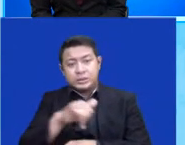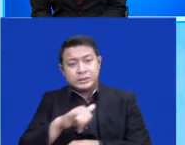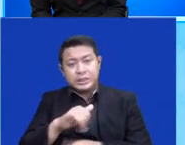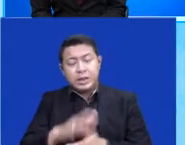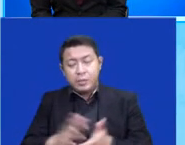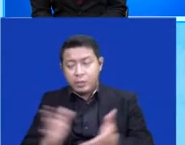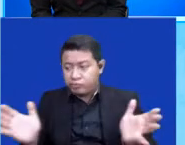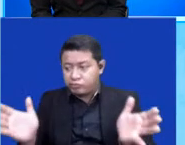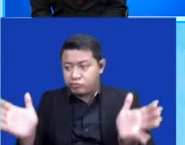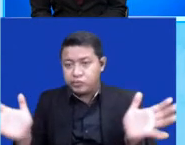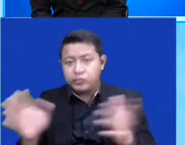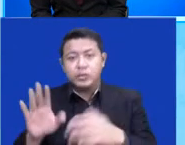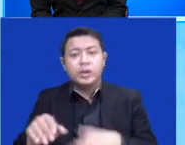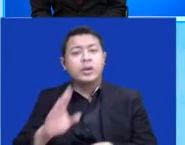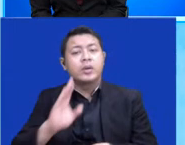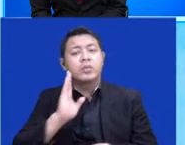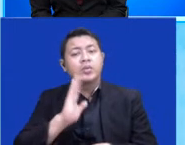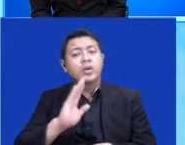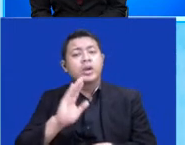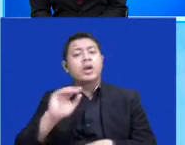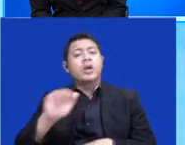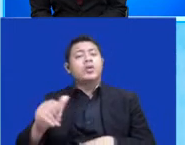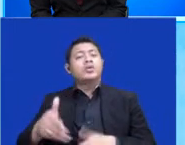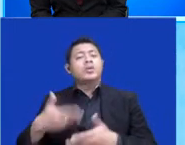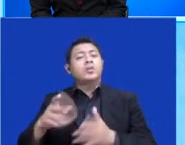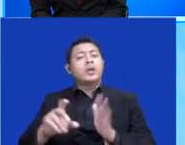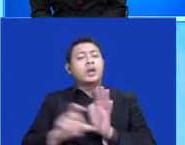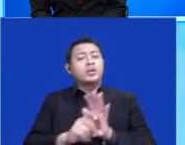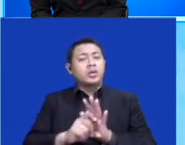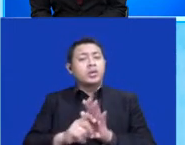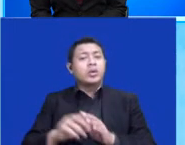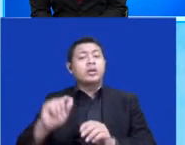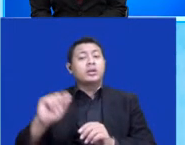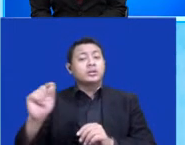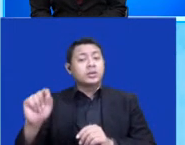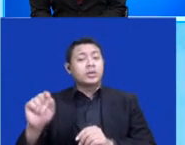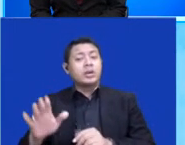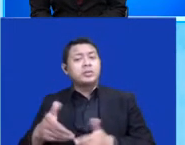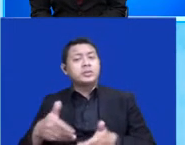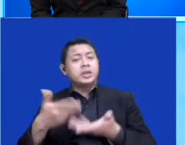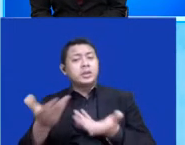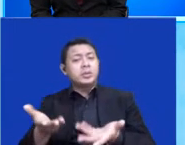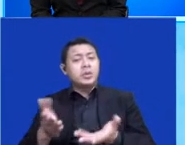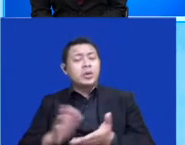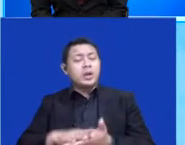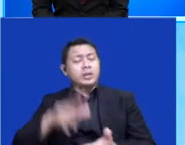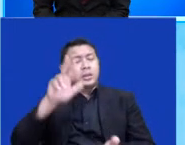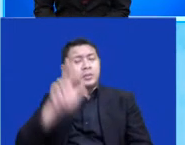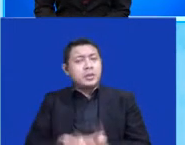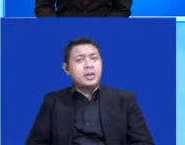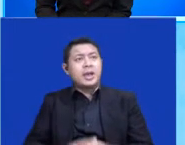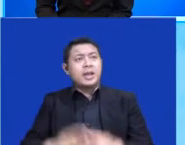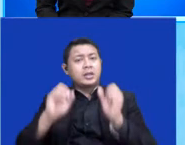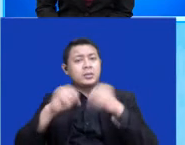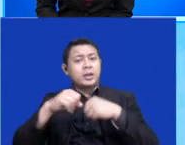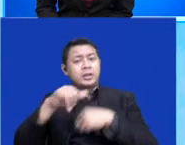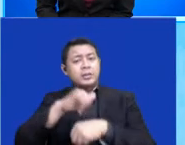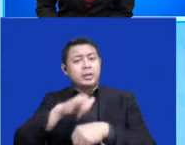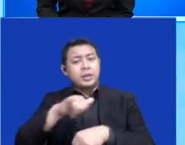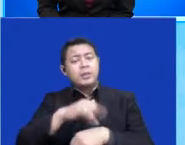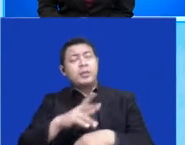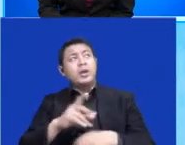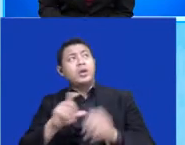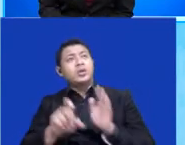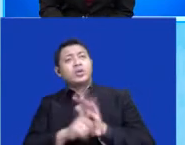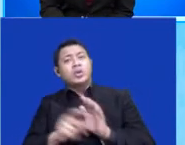ya anak-anak mudanya untuk memberikan percontohan. Dan di sekolah mungkin bisa dibuat kebijaksanaan, kesepakatan bersama di sekolah, misalnya sekolah kita